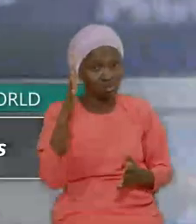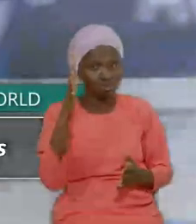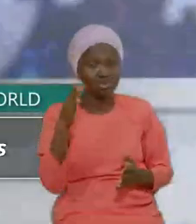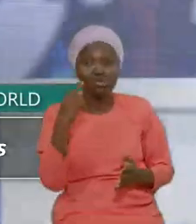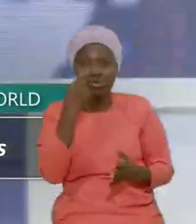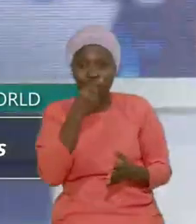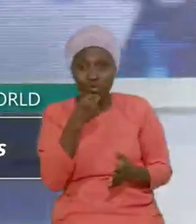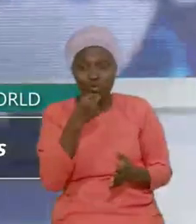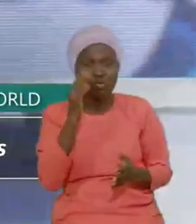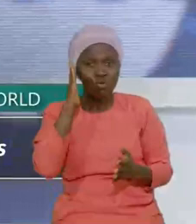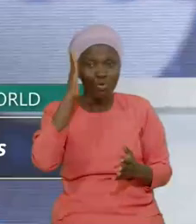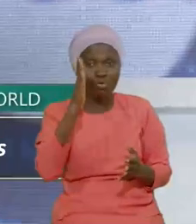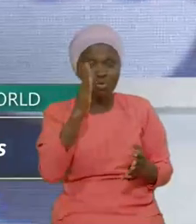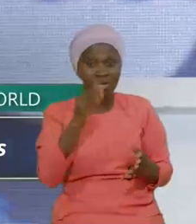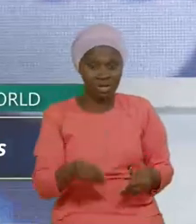succès dans ta vie.